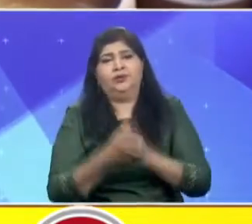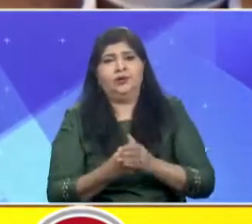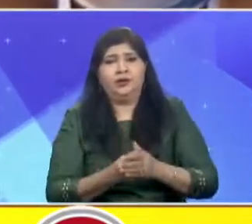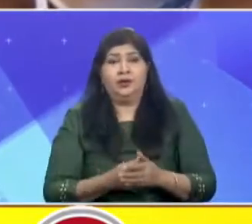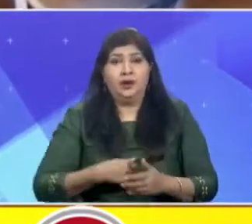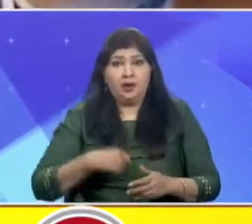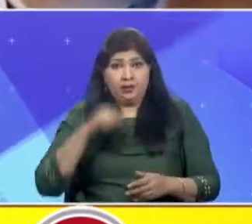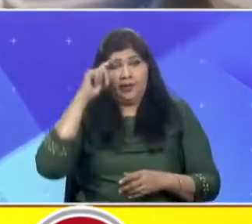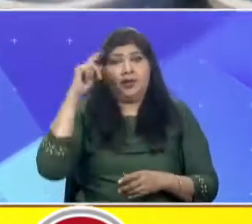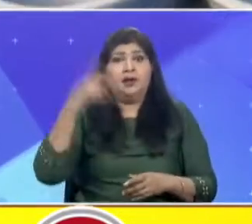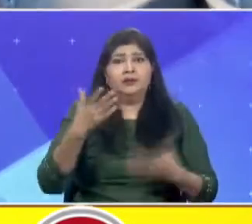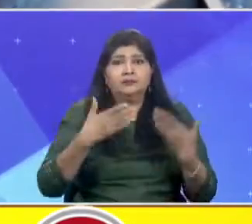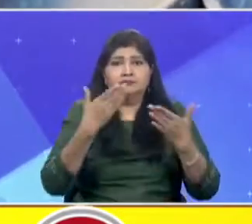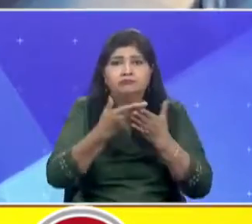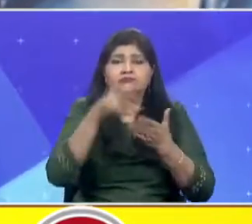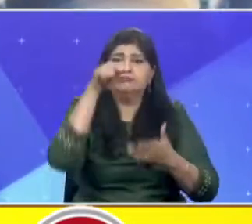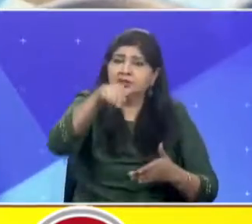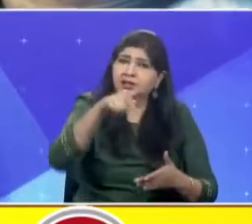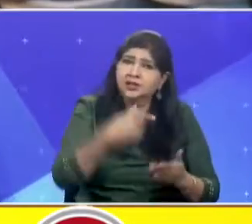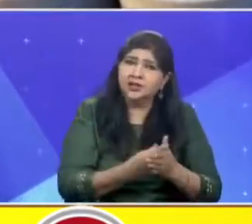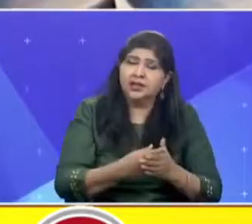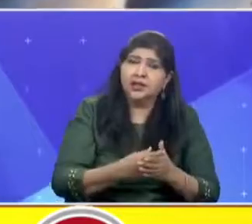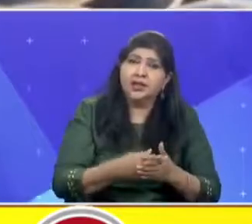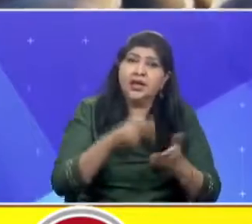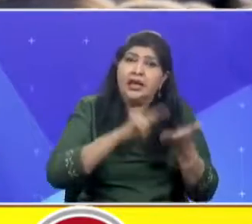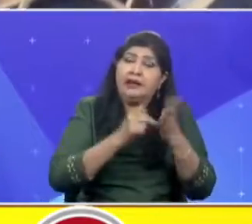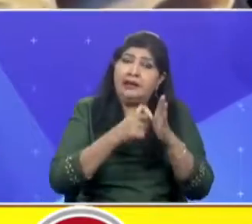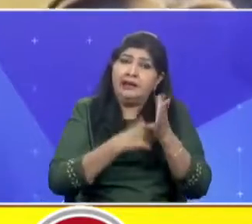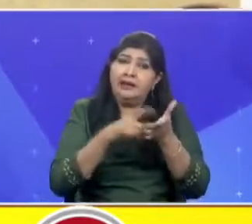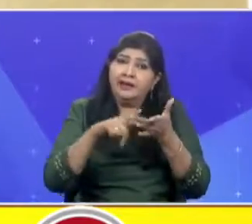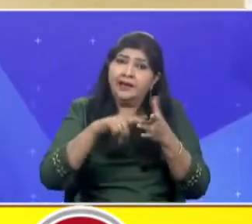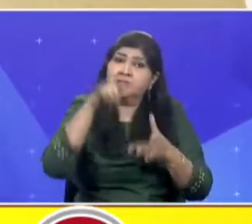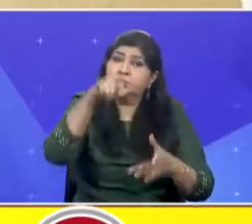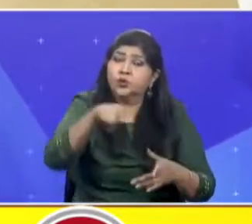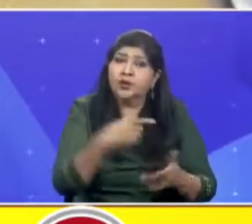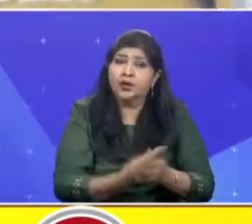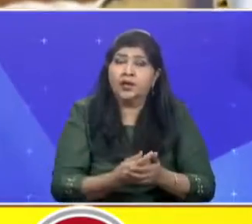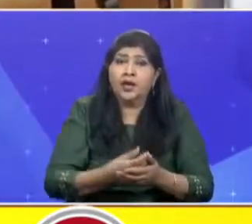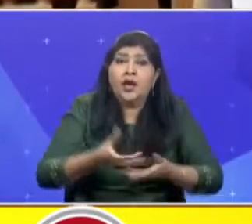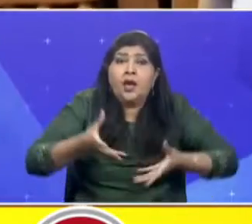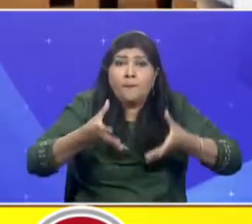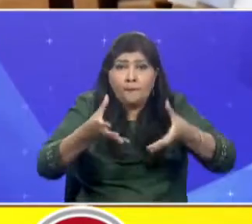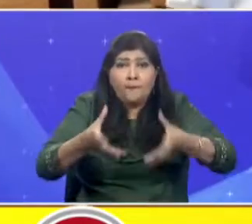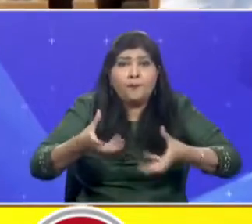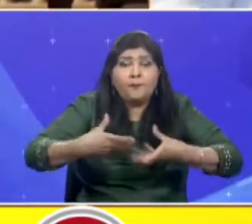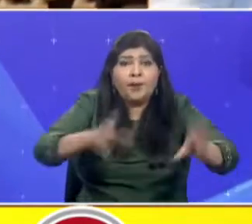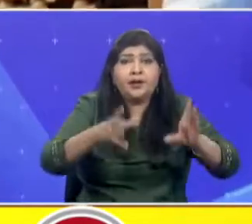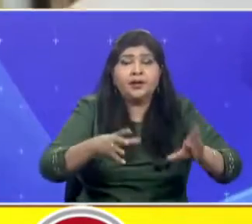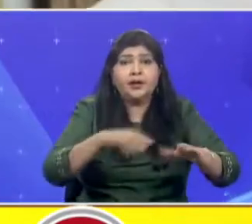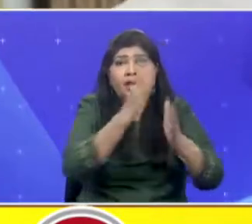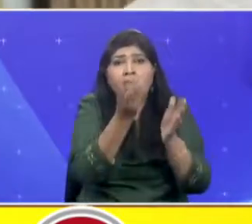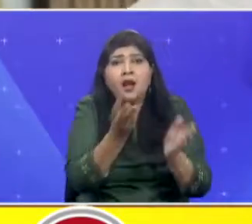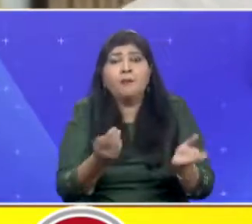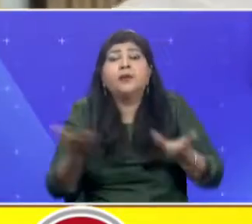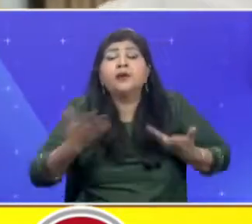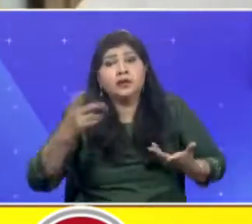आप हैरान रह जाएंगे कि नारायण जी द्वारा बांटे गए बर्तनों का